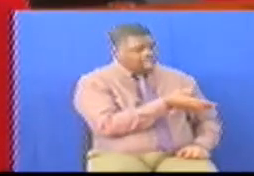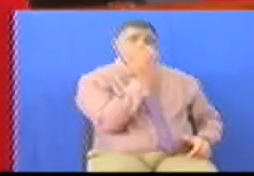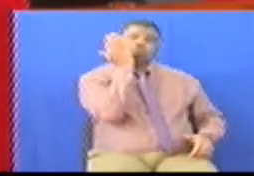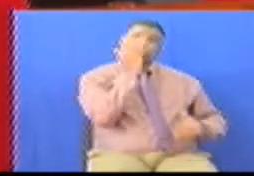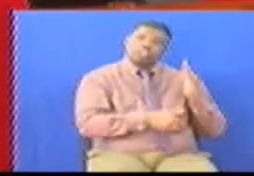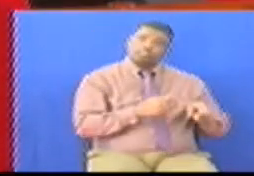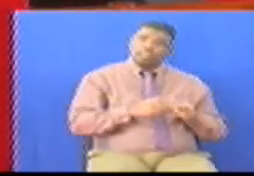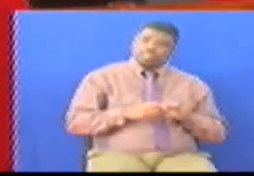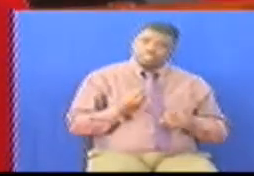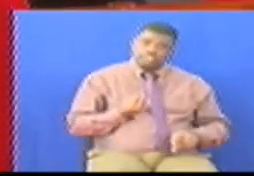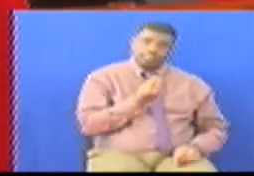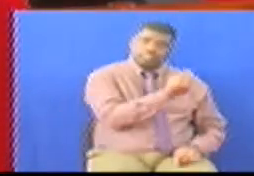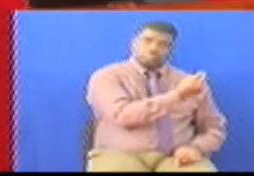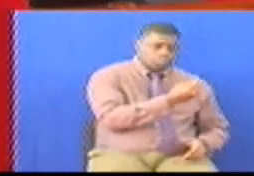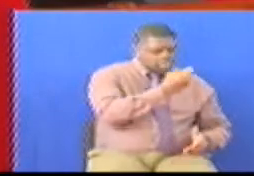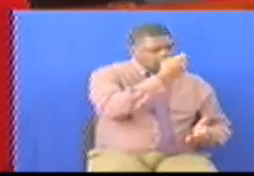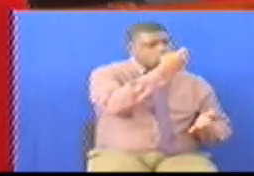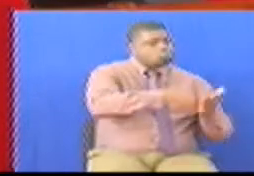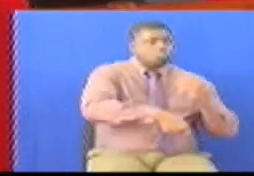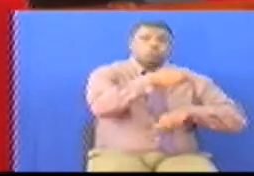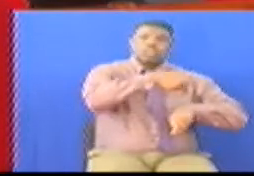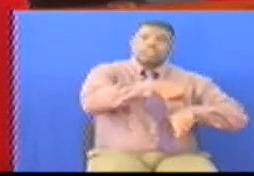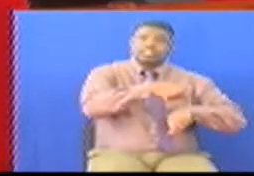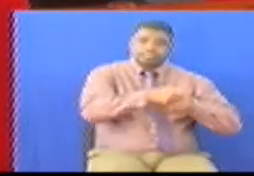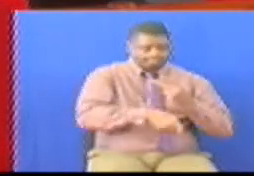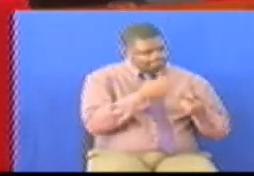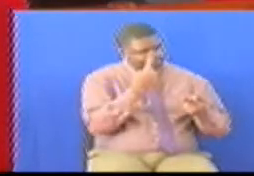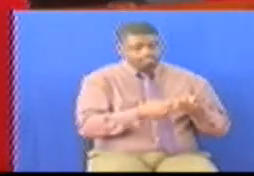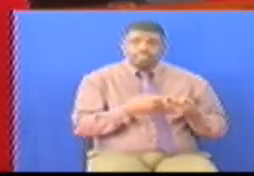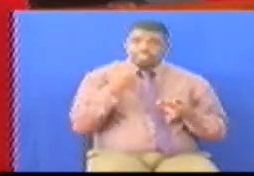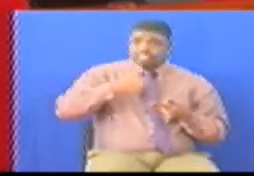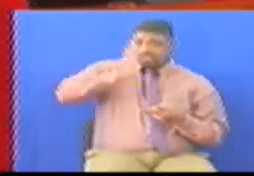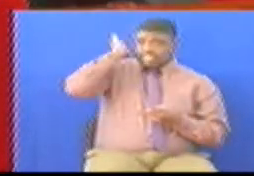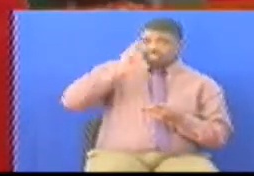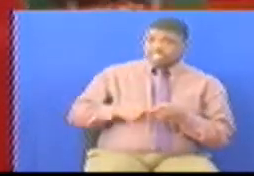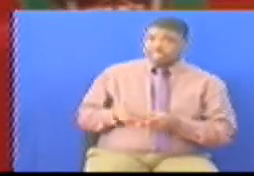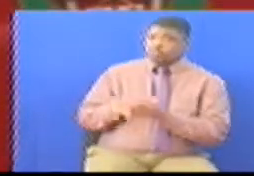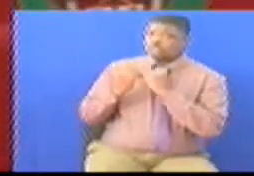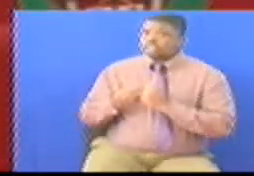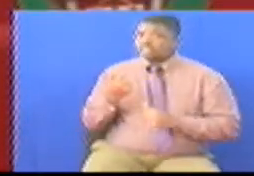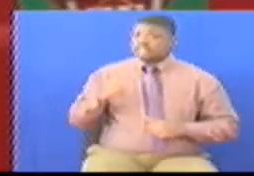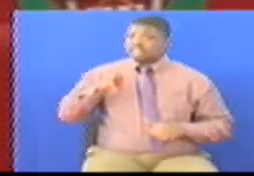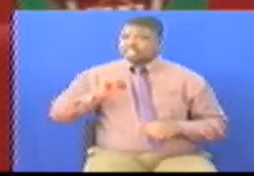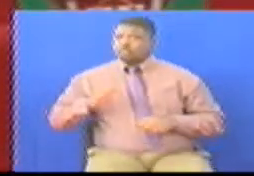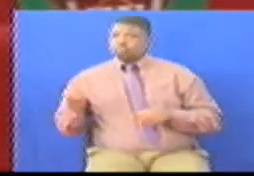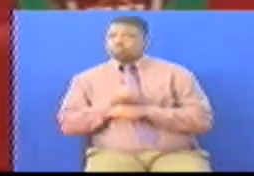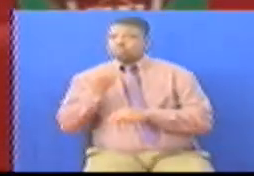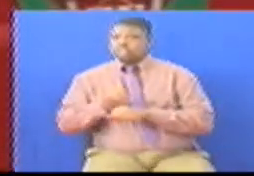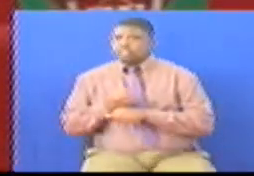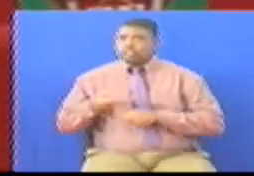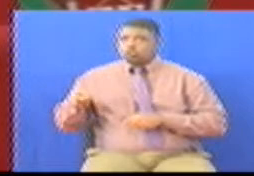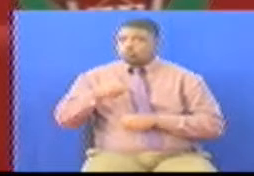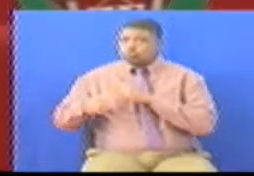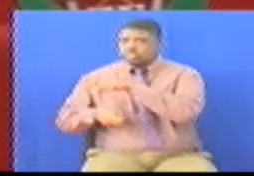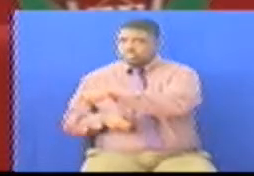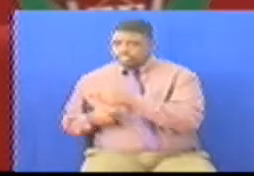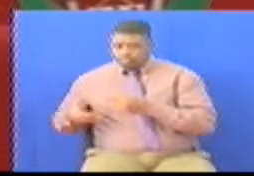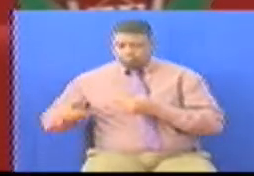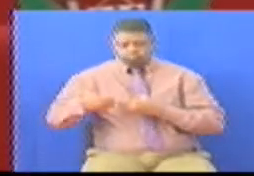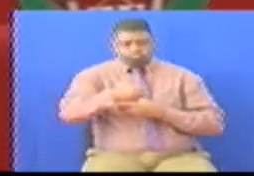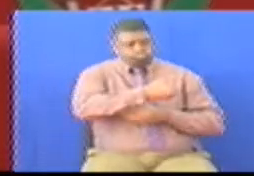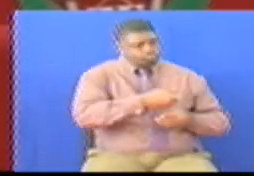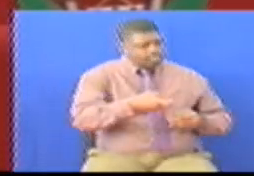uhitimishaji wa mashauri ya kodi kwa wakati. B, serikali iwezeshe TRA kuwa na uwezo wa kushughulikia mashauri ya kikodi na ukusanyaji wa